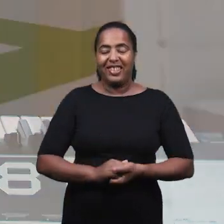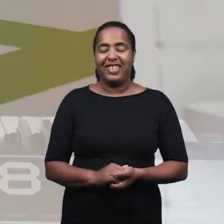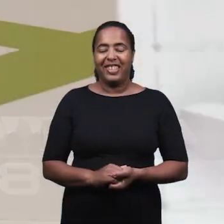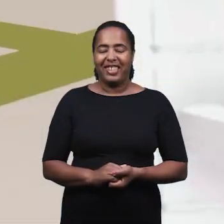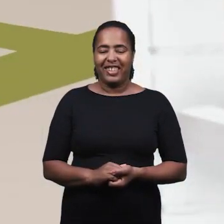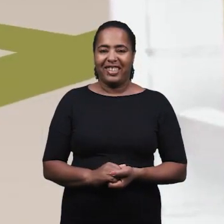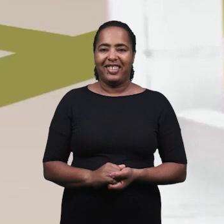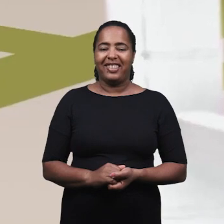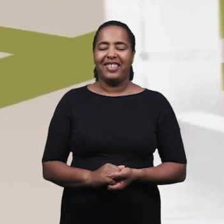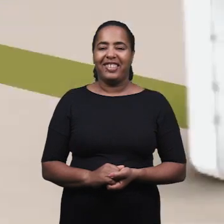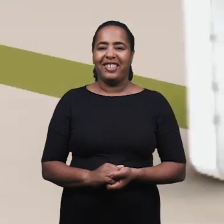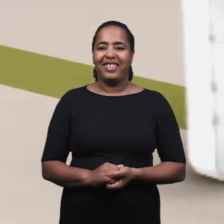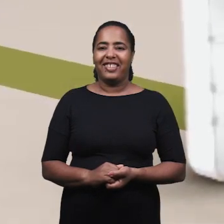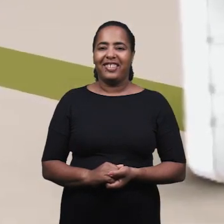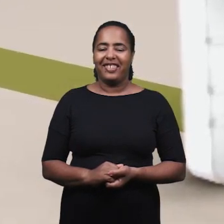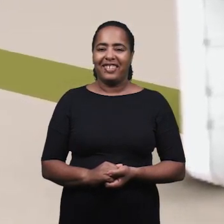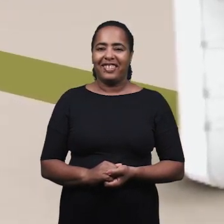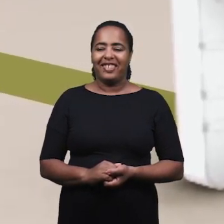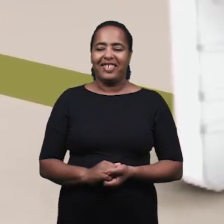Jésus.